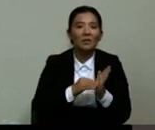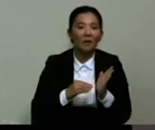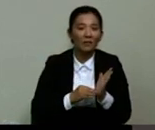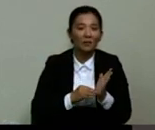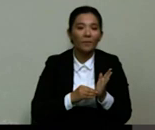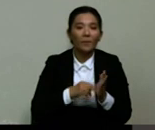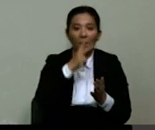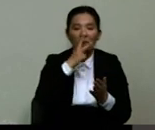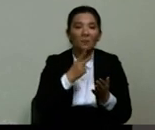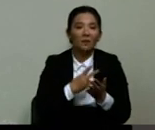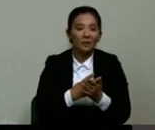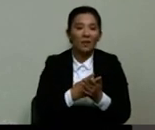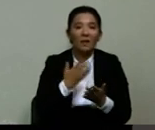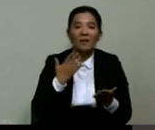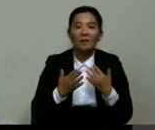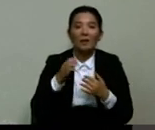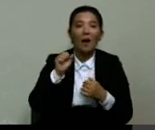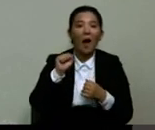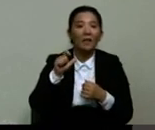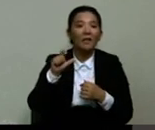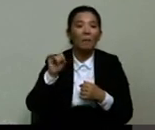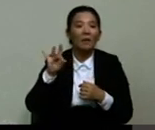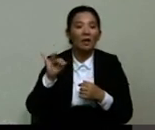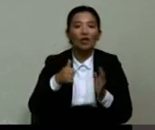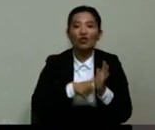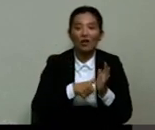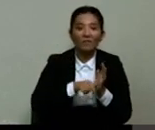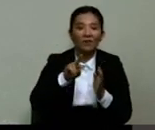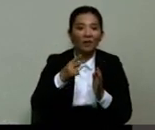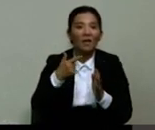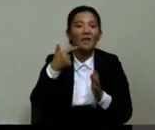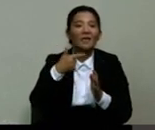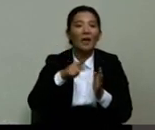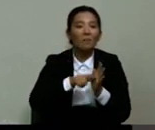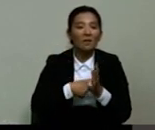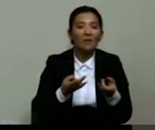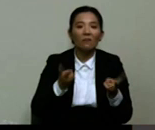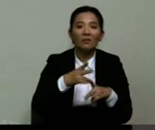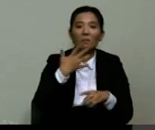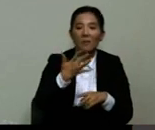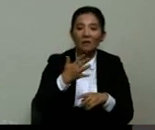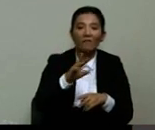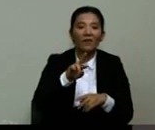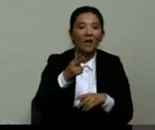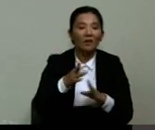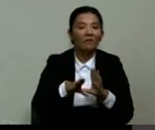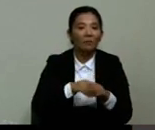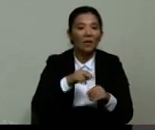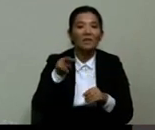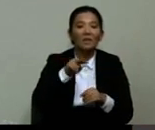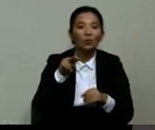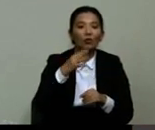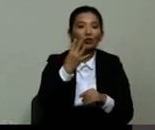составить? Ну, посмотрите, если алгебра, у алгебры 6 вариантов, геометрии остается 5 вариантов выбора, литературе